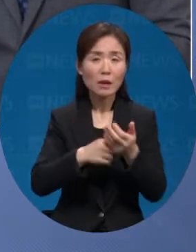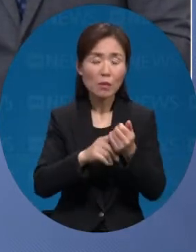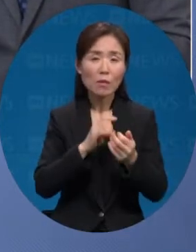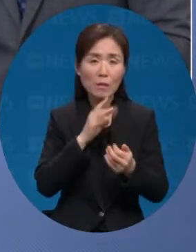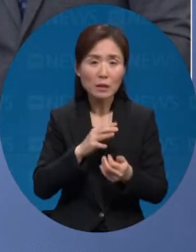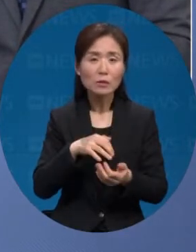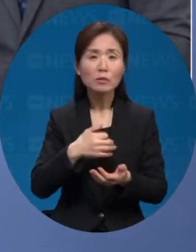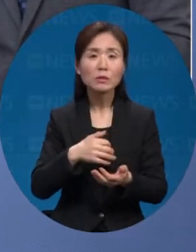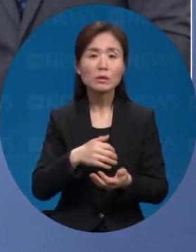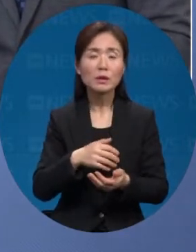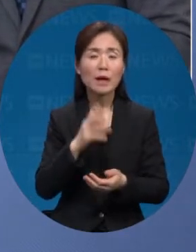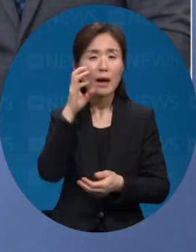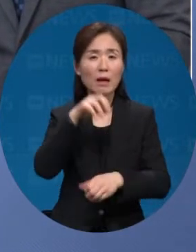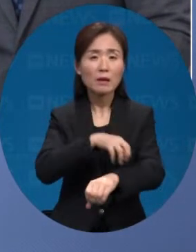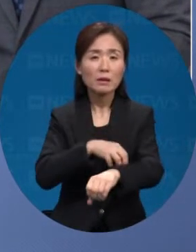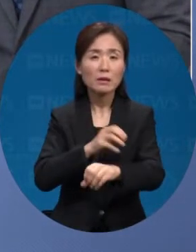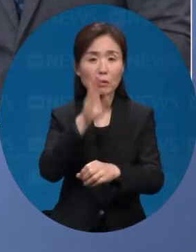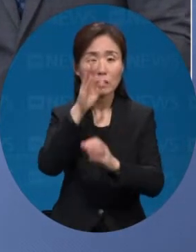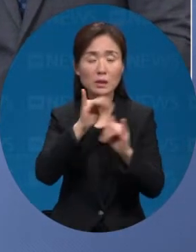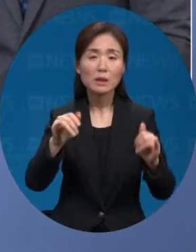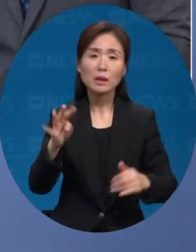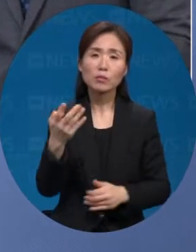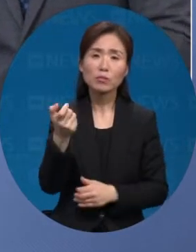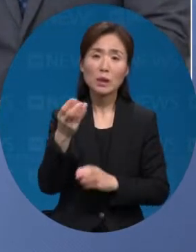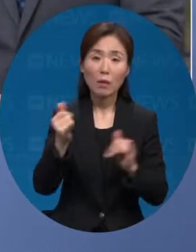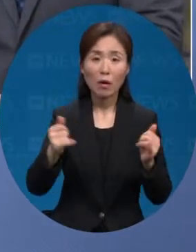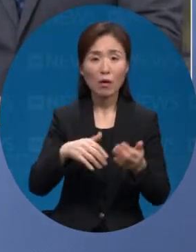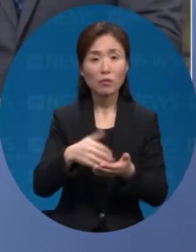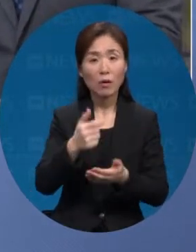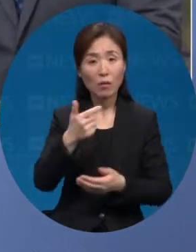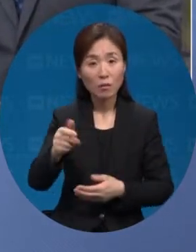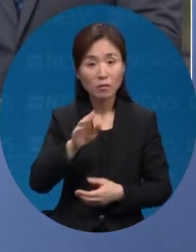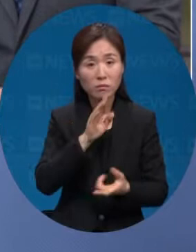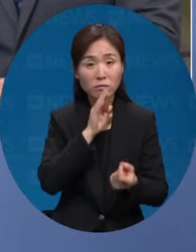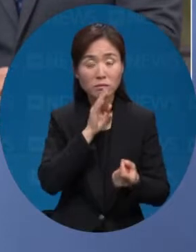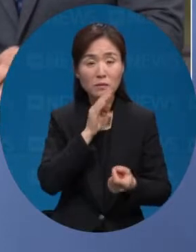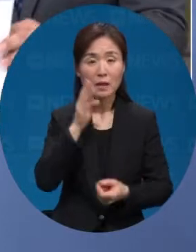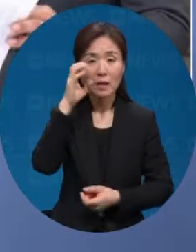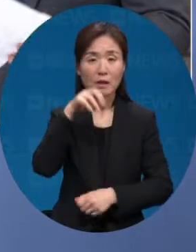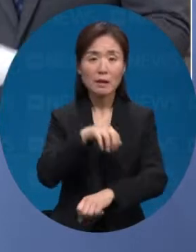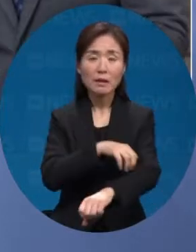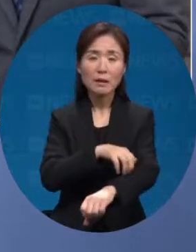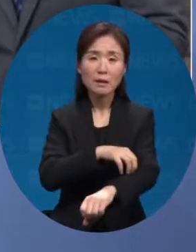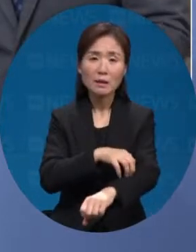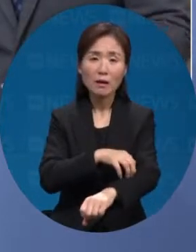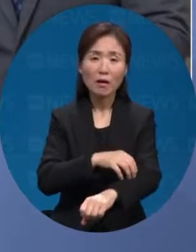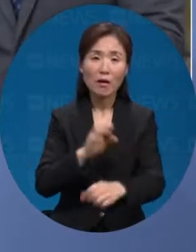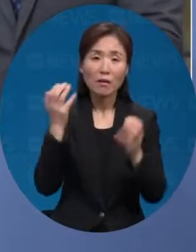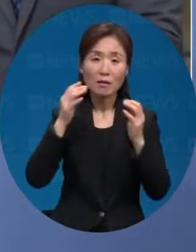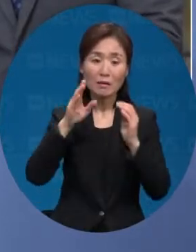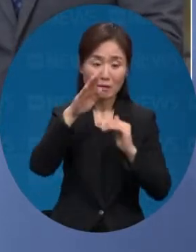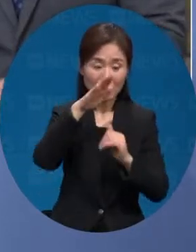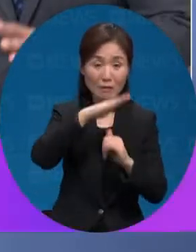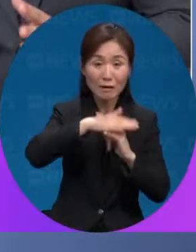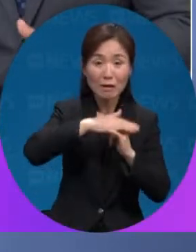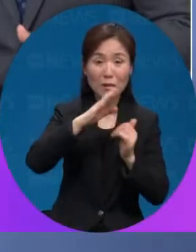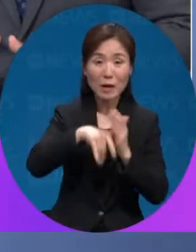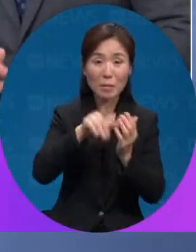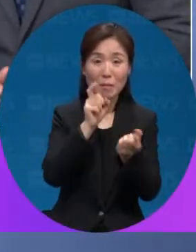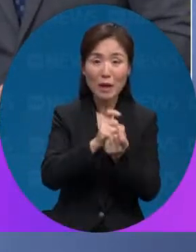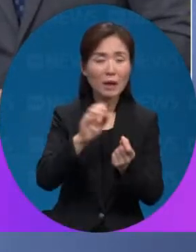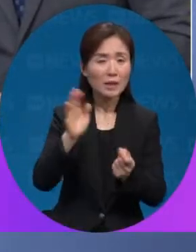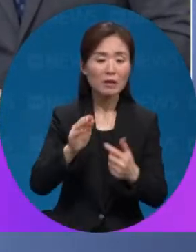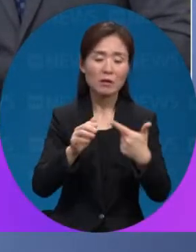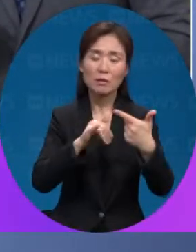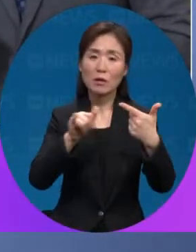460만 명 이니까 숫자가 만만치 않다는거 아실겁니다 이 알레르기가 없고 어렸을 때만 걸리는 게 아니고요 6명 가운데